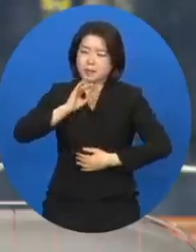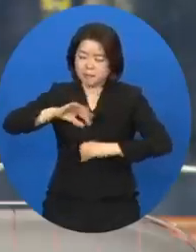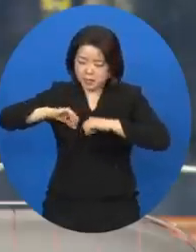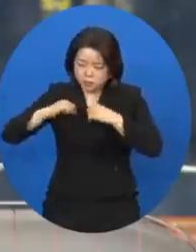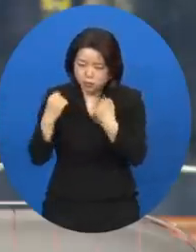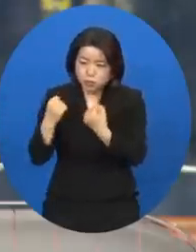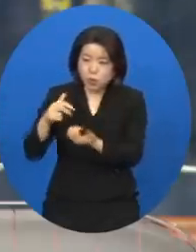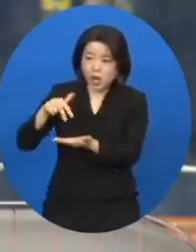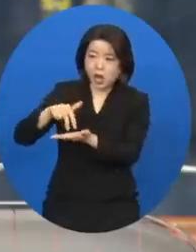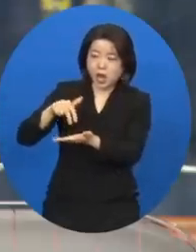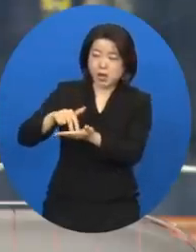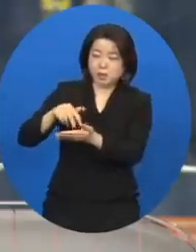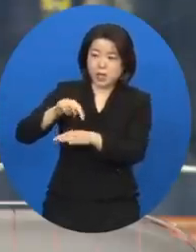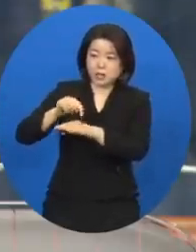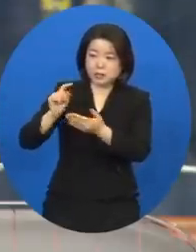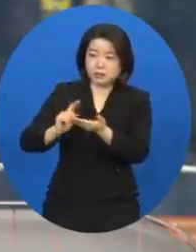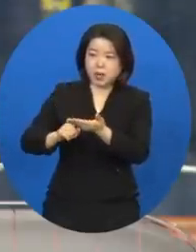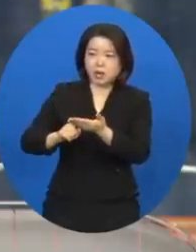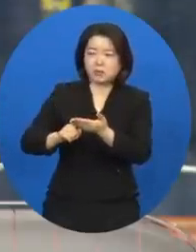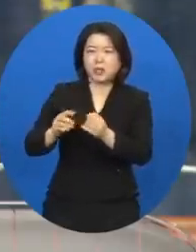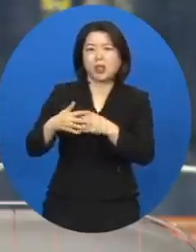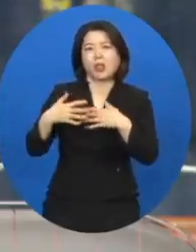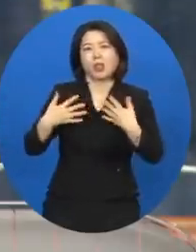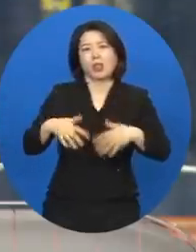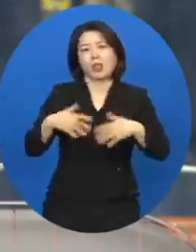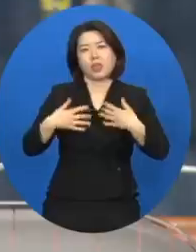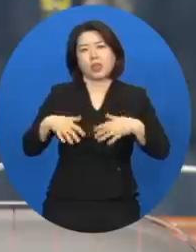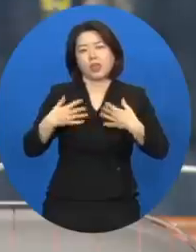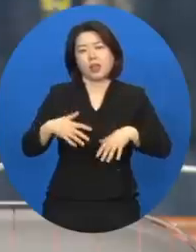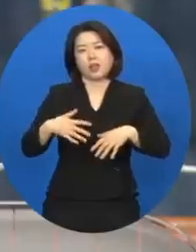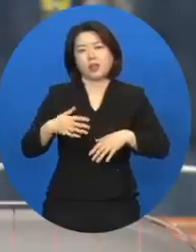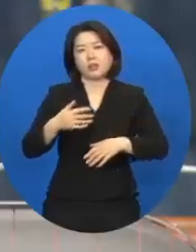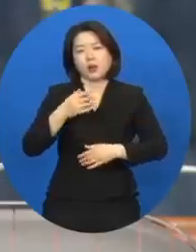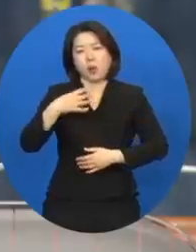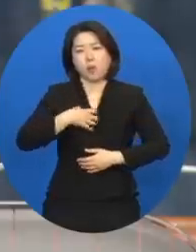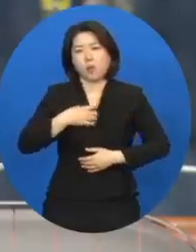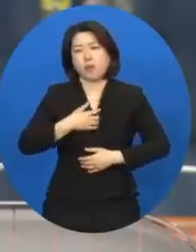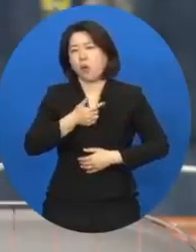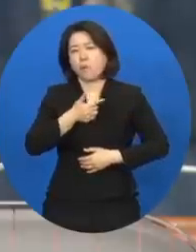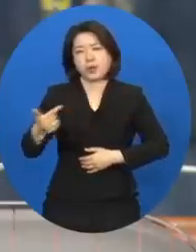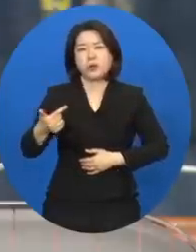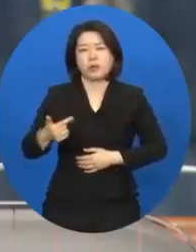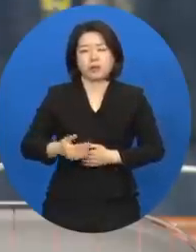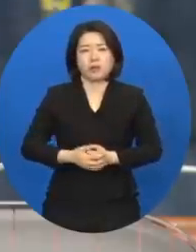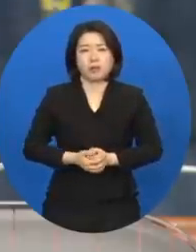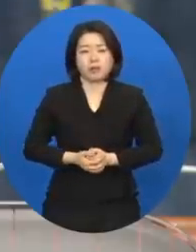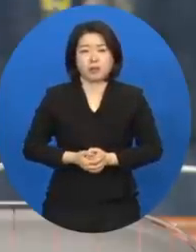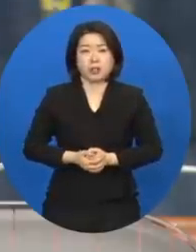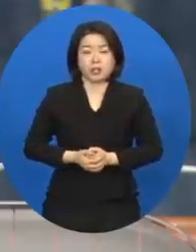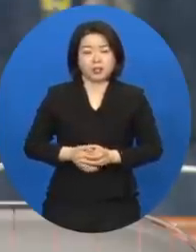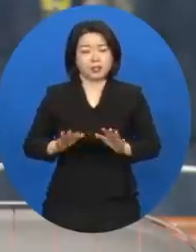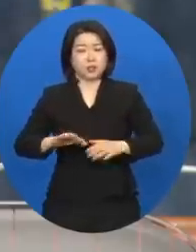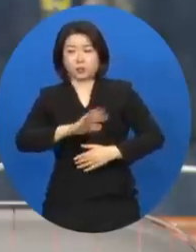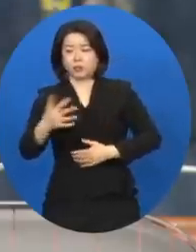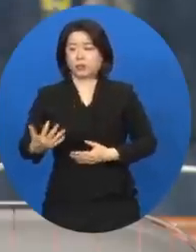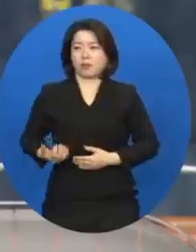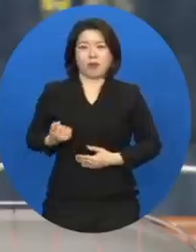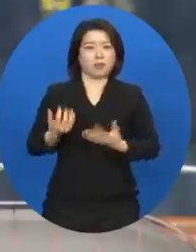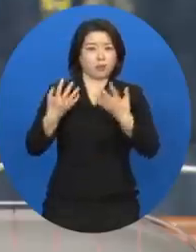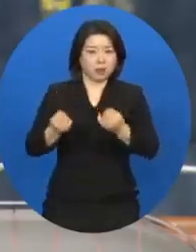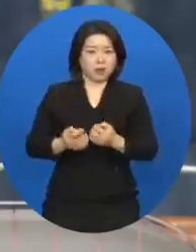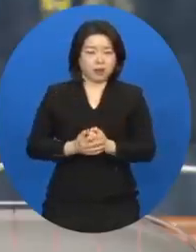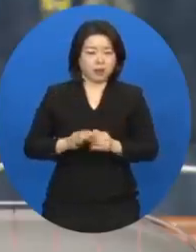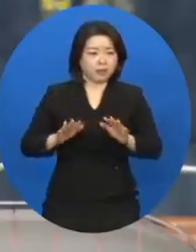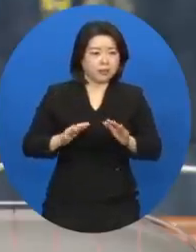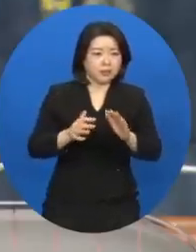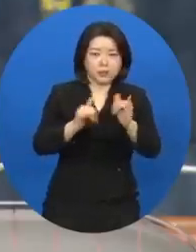자세가 느슨해질 가능성이 굉장히 커졌기 때문입니다. 이제는 우리가 뭘 좀 가진 것 같아요. 이제는